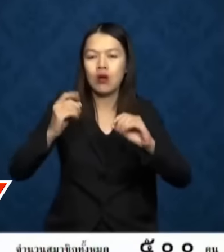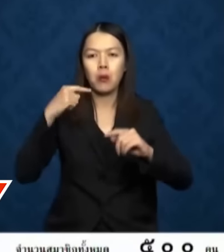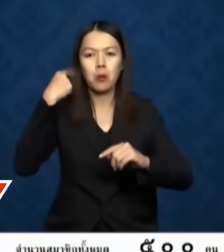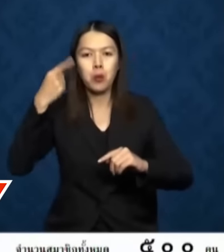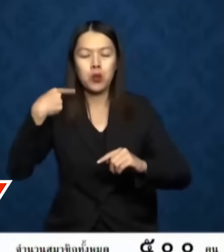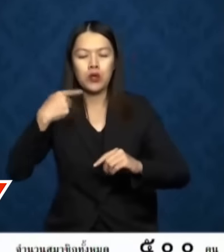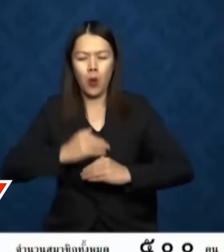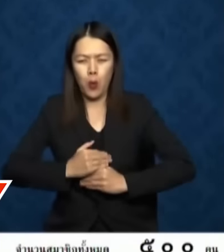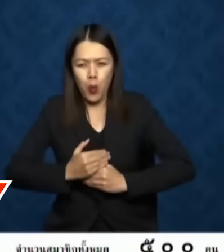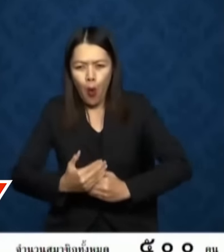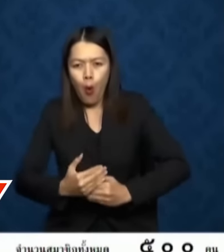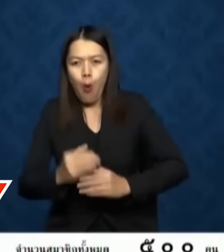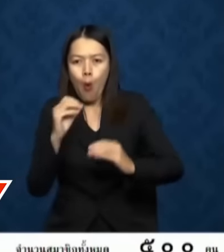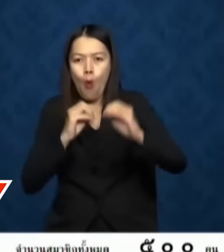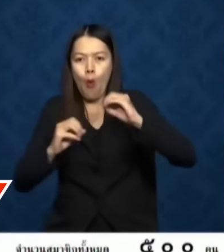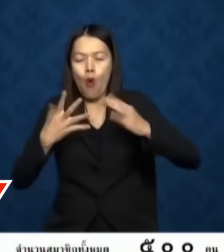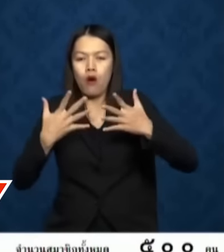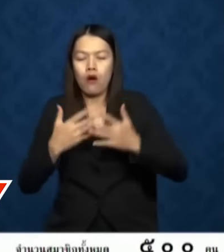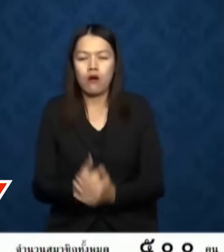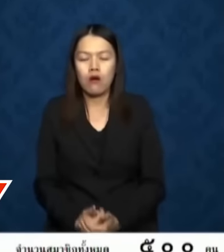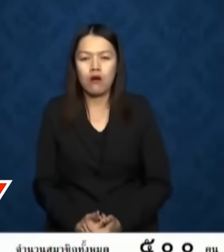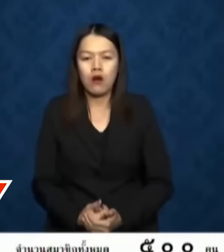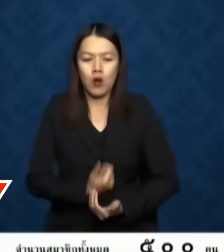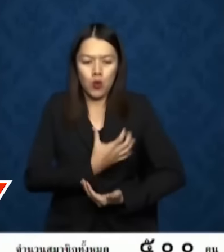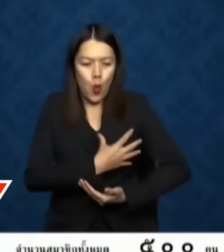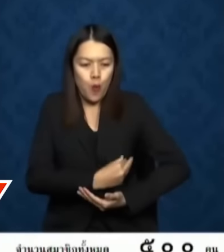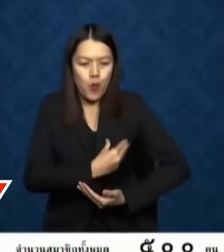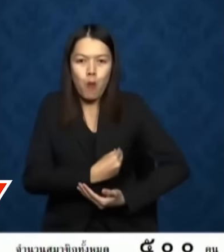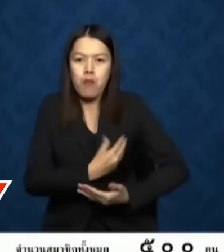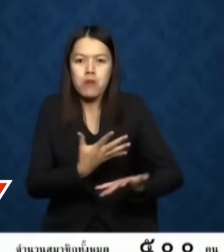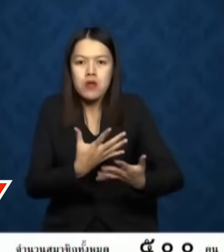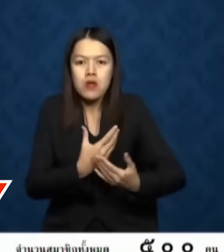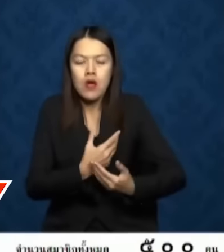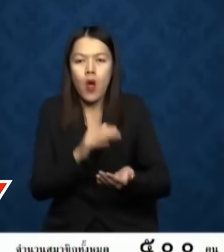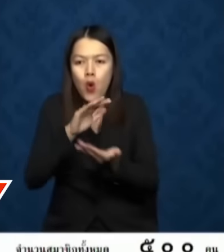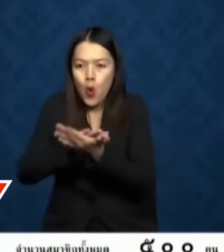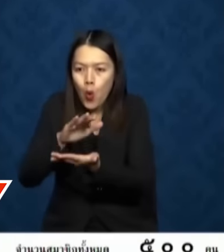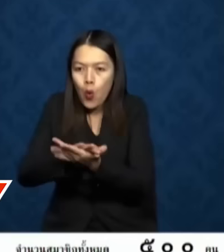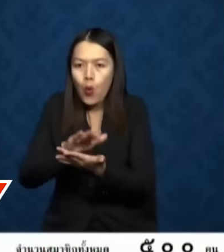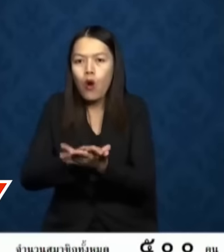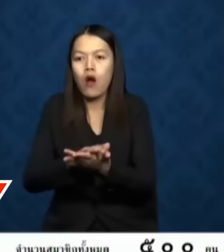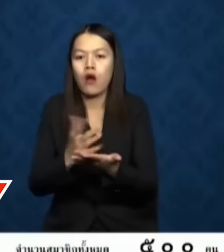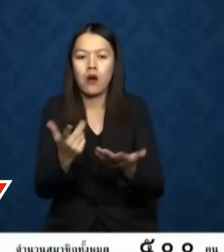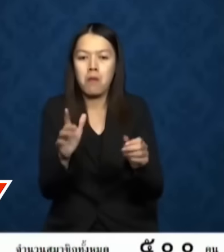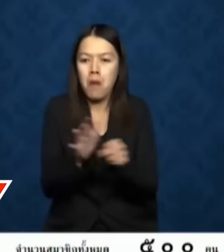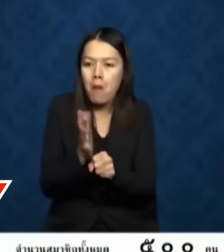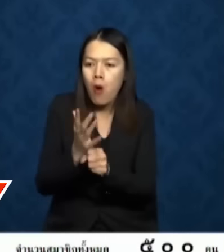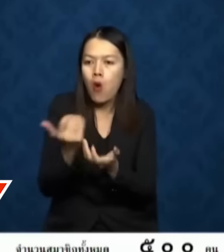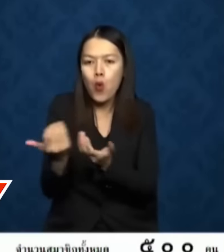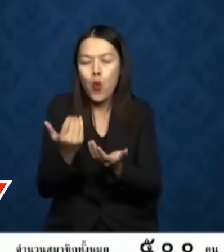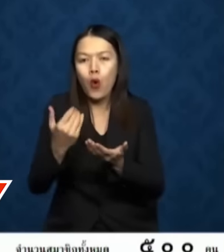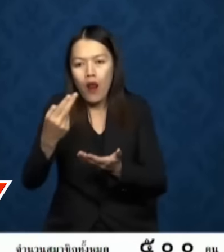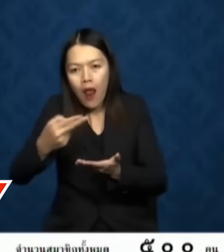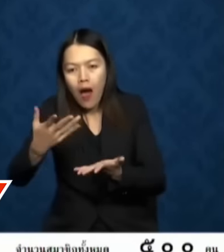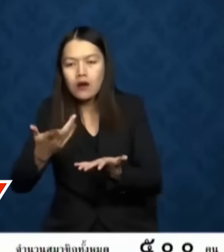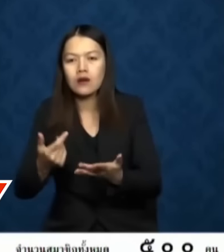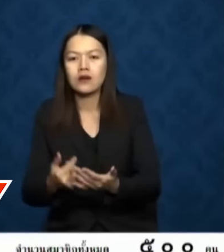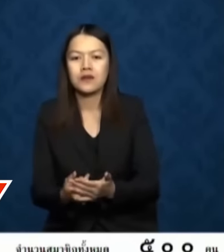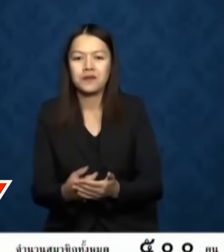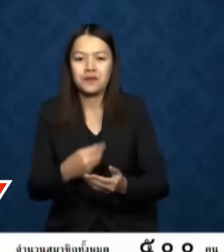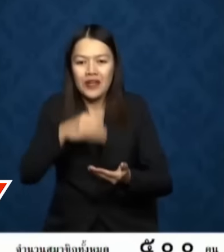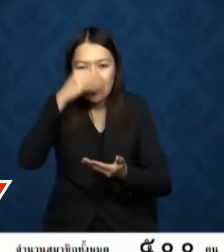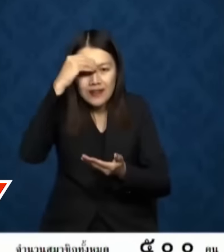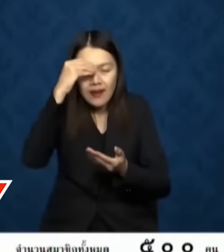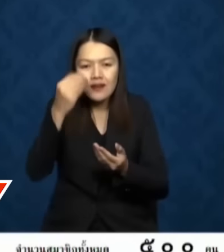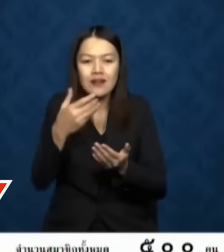งที่ตั้งครรภ์เราไม่มีพื้นที่สำหรับให้นมบุตรเราไม่มีโรงเรียนเพียงพอกับลูกหลานเราไม่มีค่าเล่า